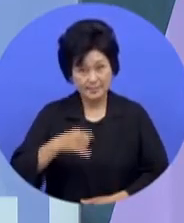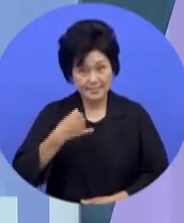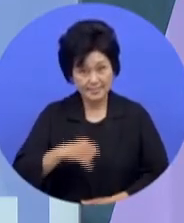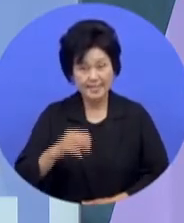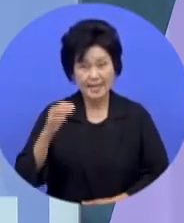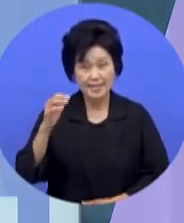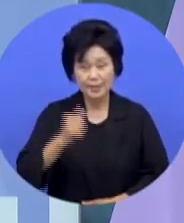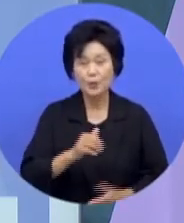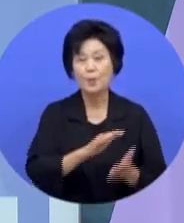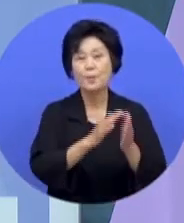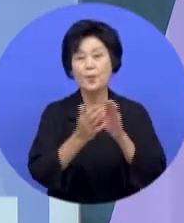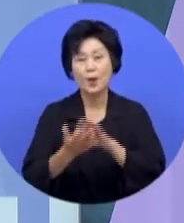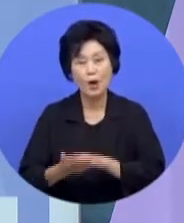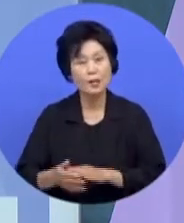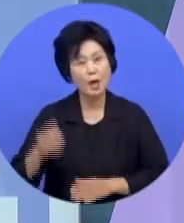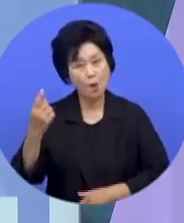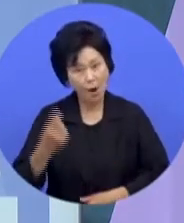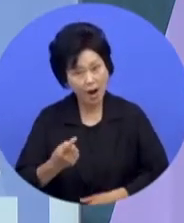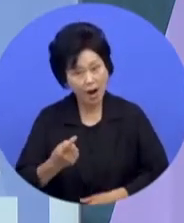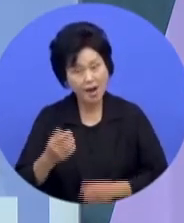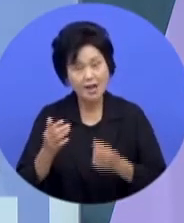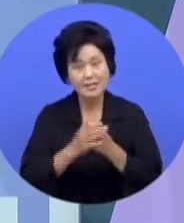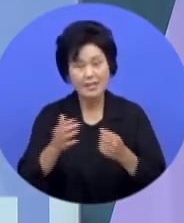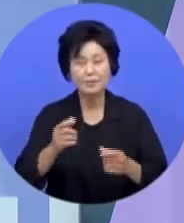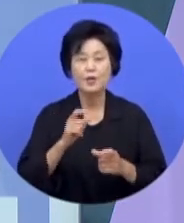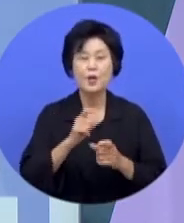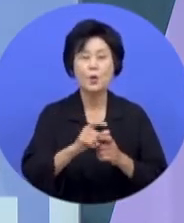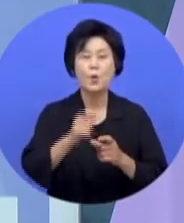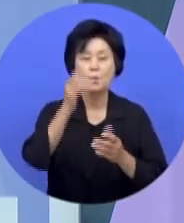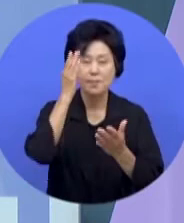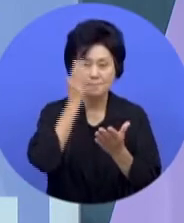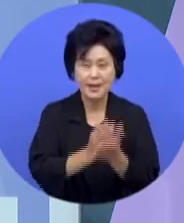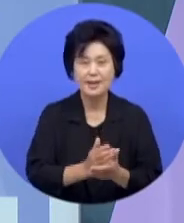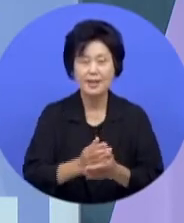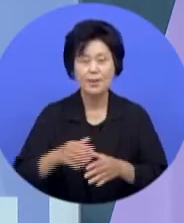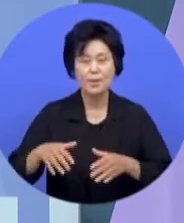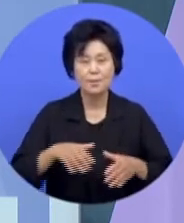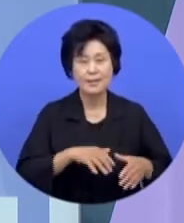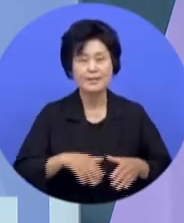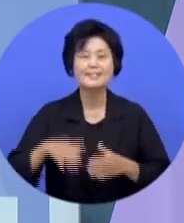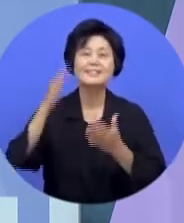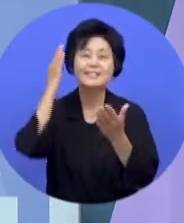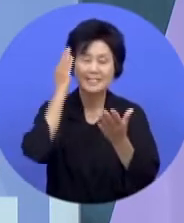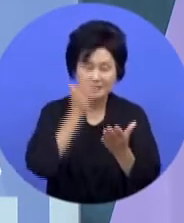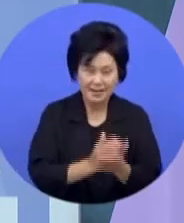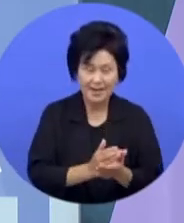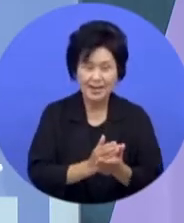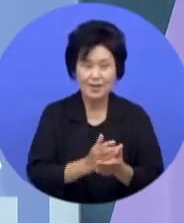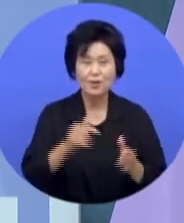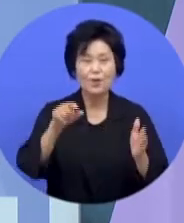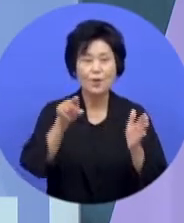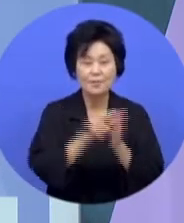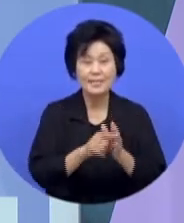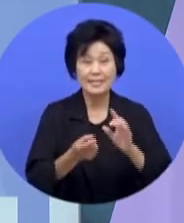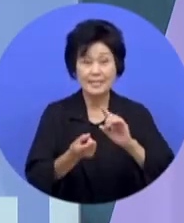겪으실 수 있기 때문에 고민하지 마시고 망설이지 마시고 이 결정 잘 하셨으면